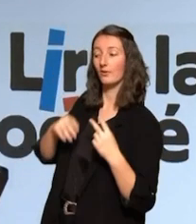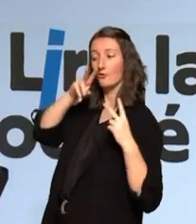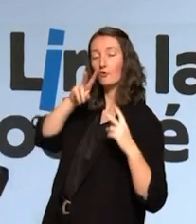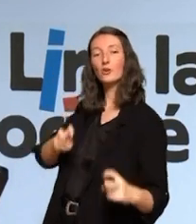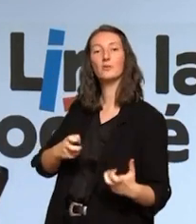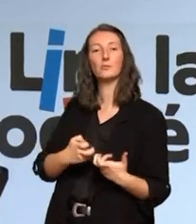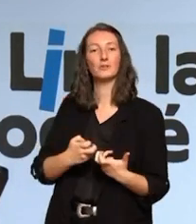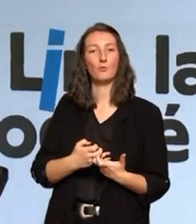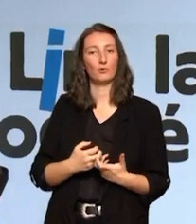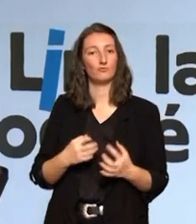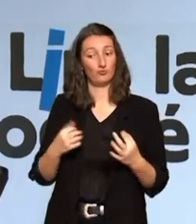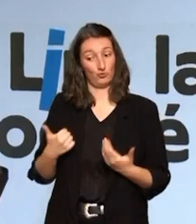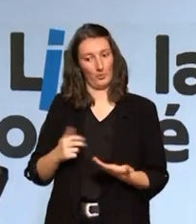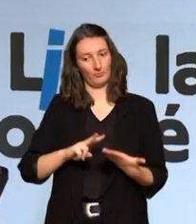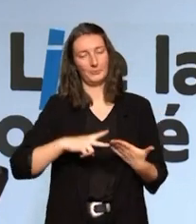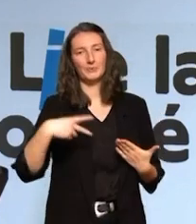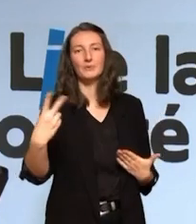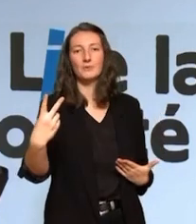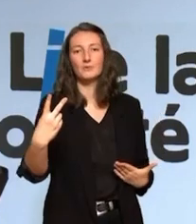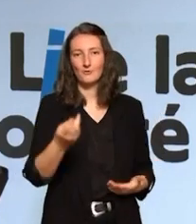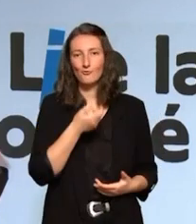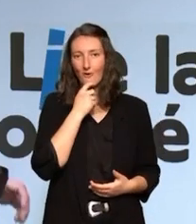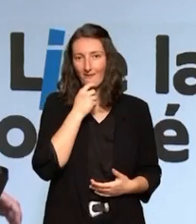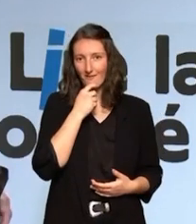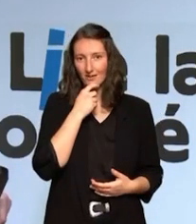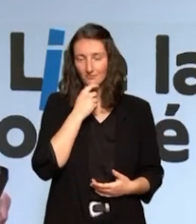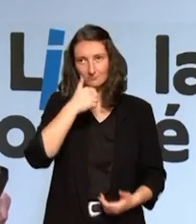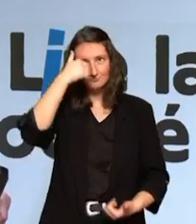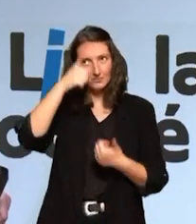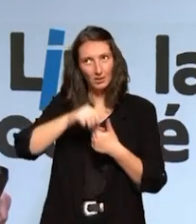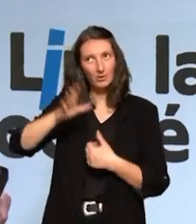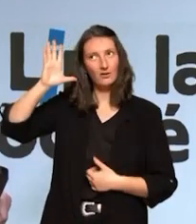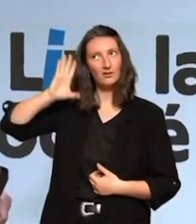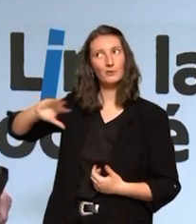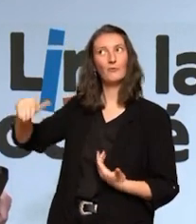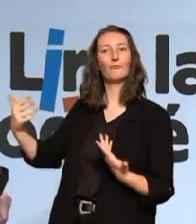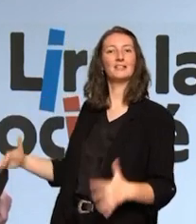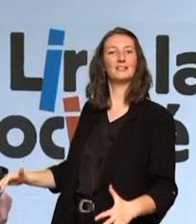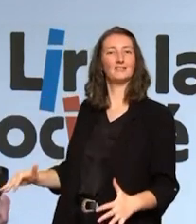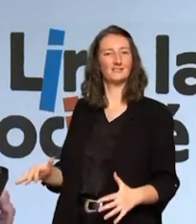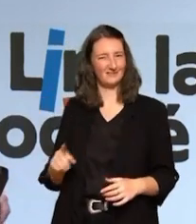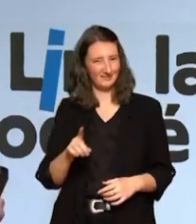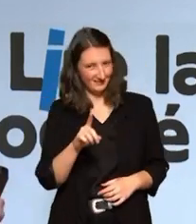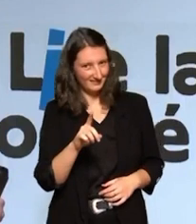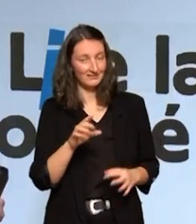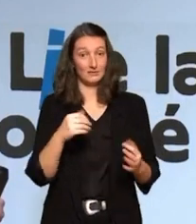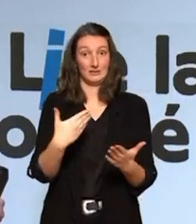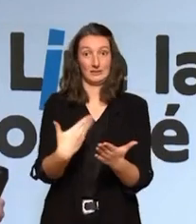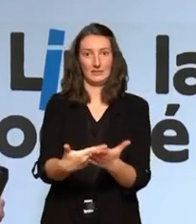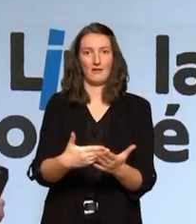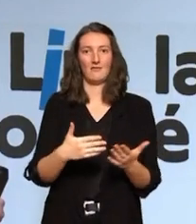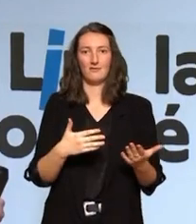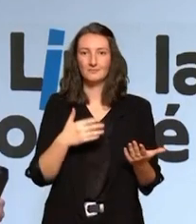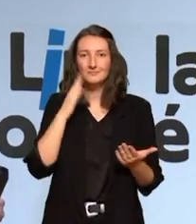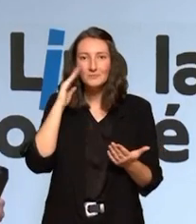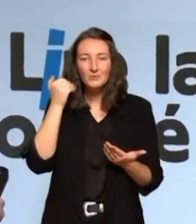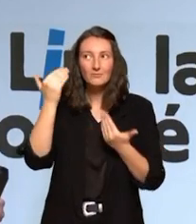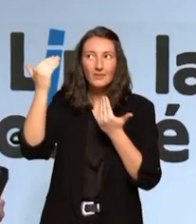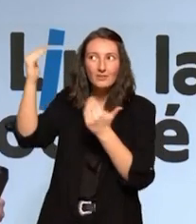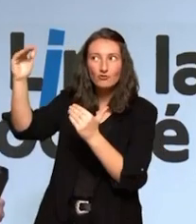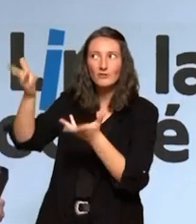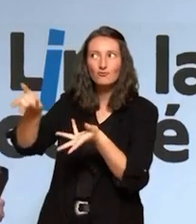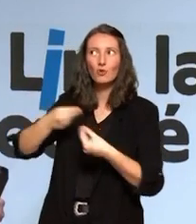of Things Past. Donc voilà pourquoi je vous fais l'éloge de la littérature étrangère. Elle vous ouvre des mondes et pas un seul monde. Elle vous